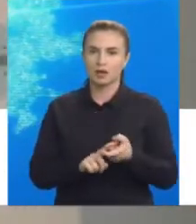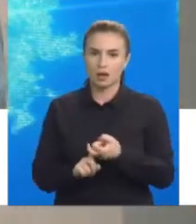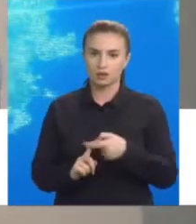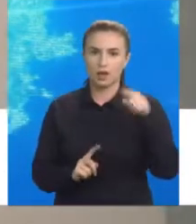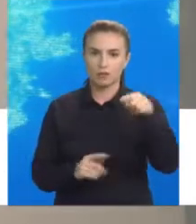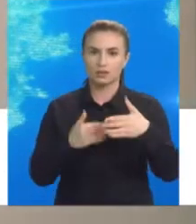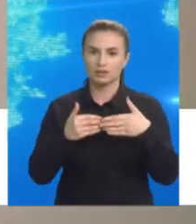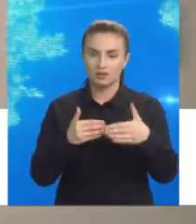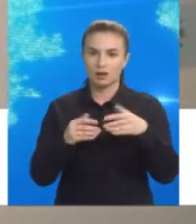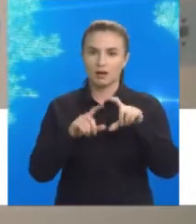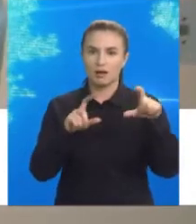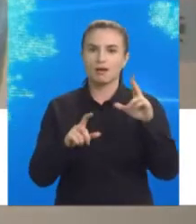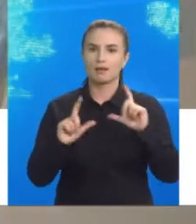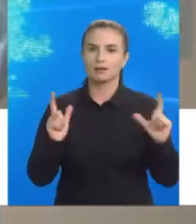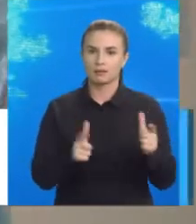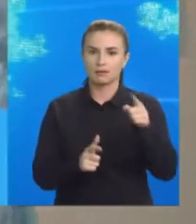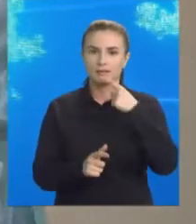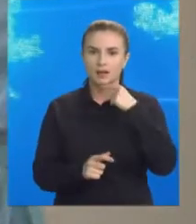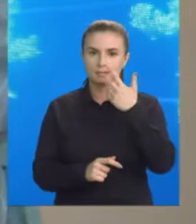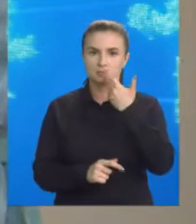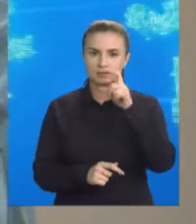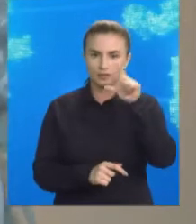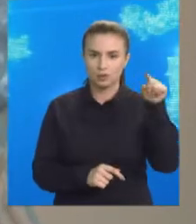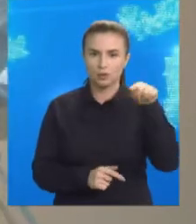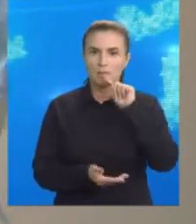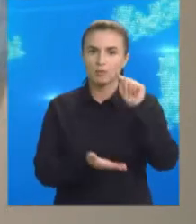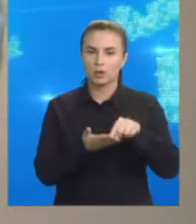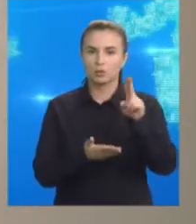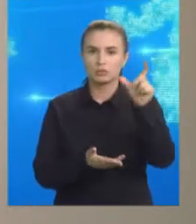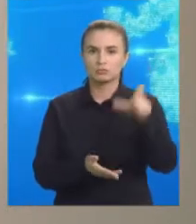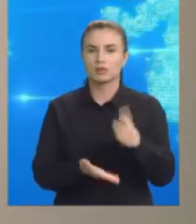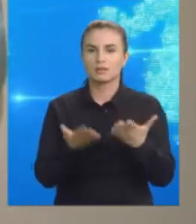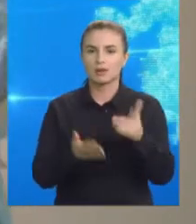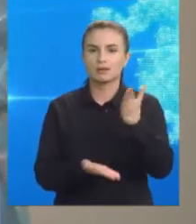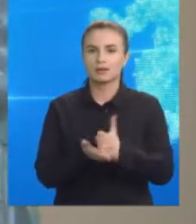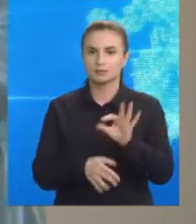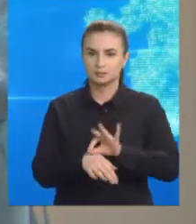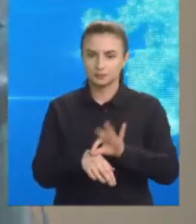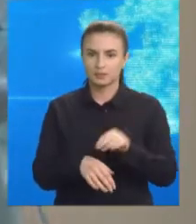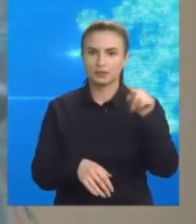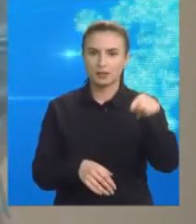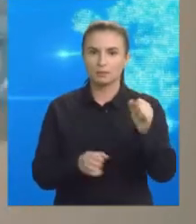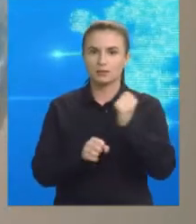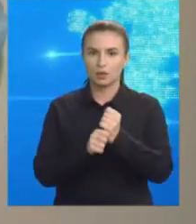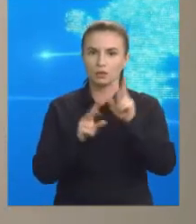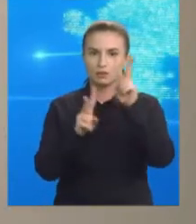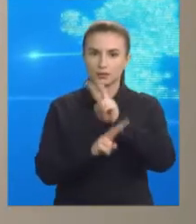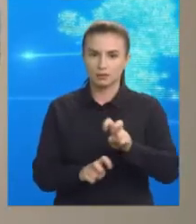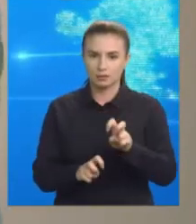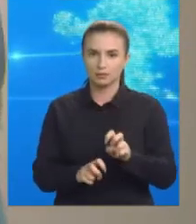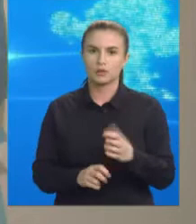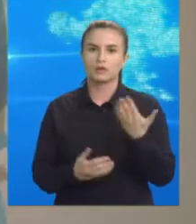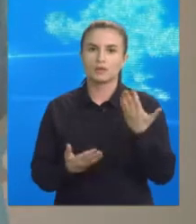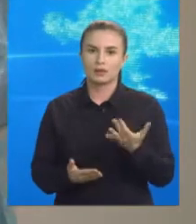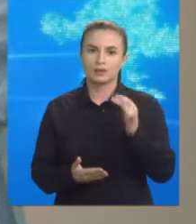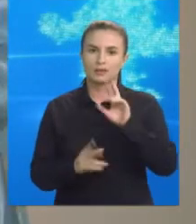дверью зона карантинная обозначена красным цветом. Туда попадают потенциально зараженные пациенты, там им делают компьютерную томографию, ставят